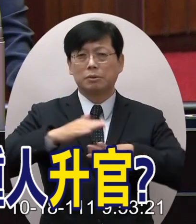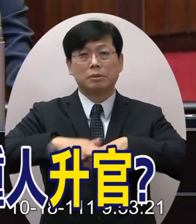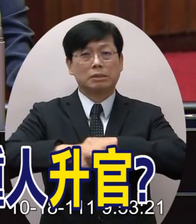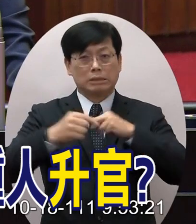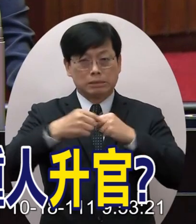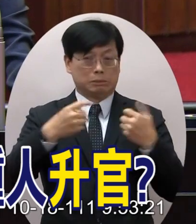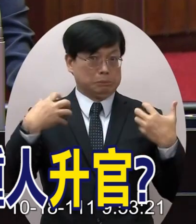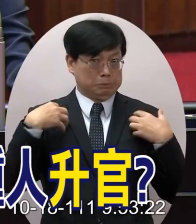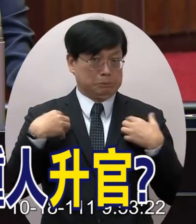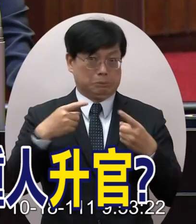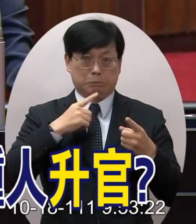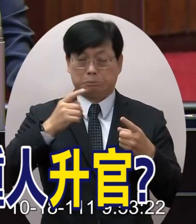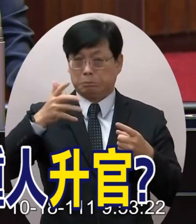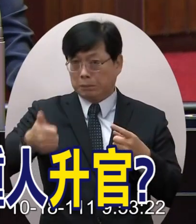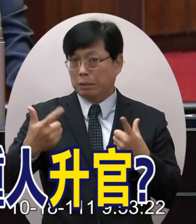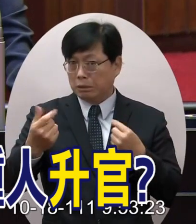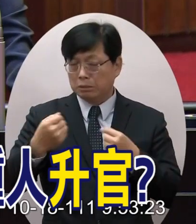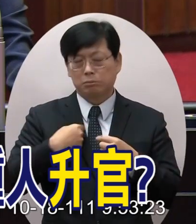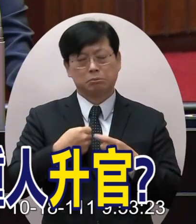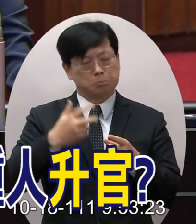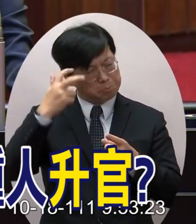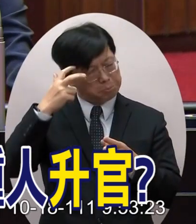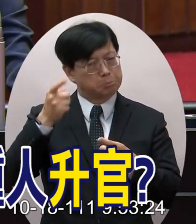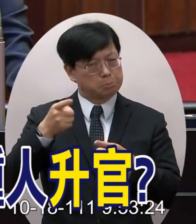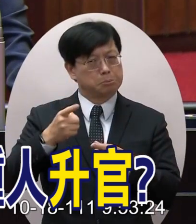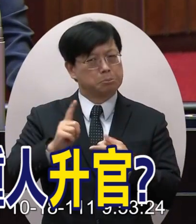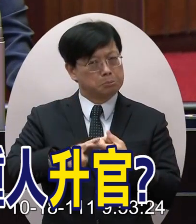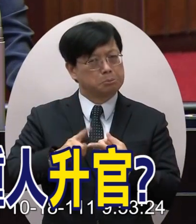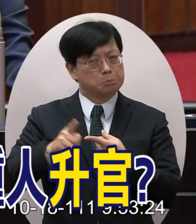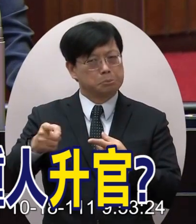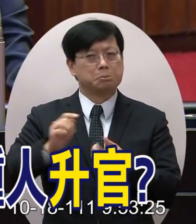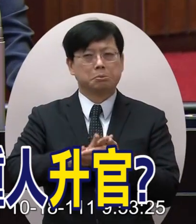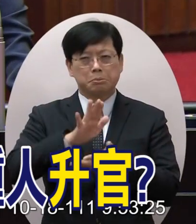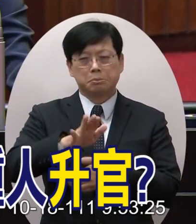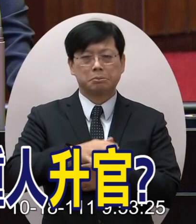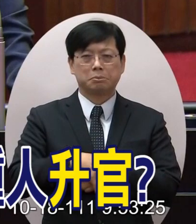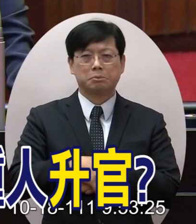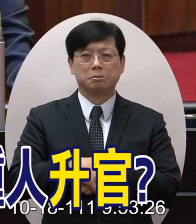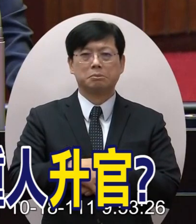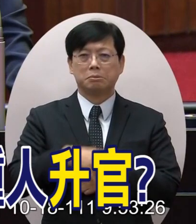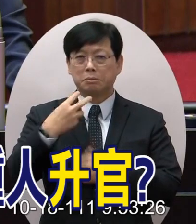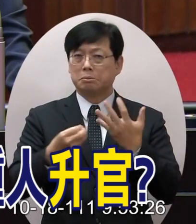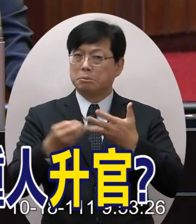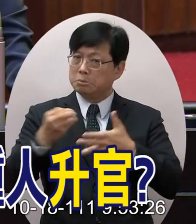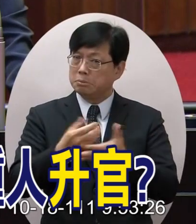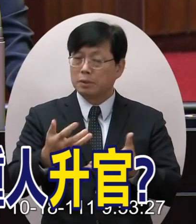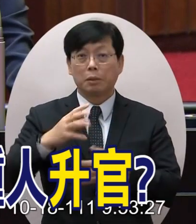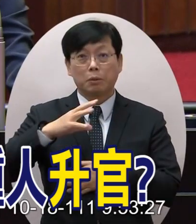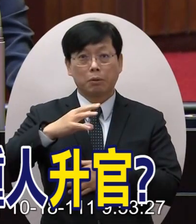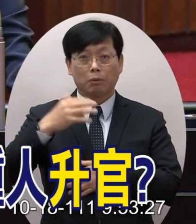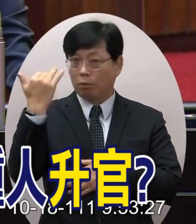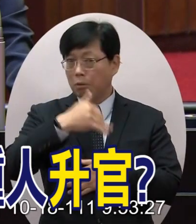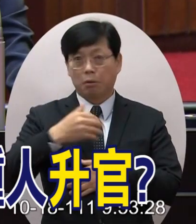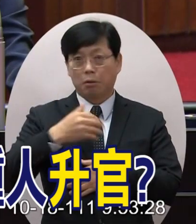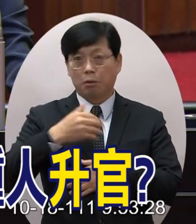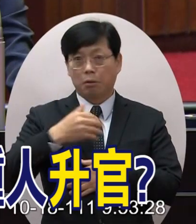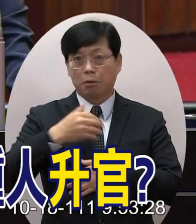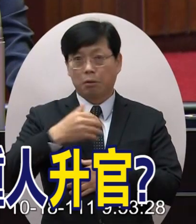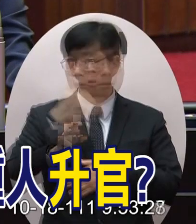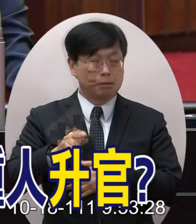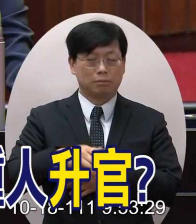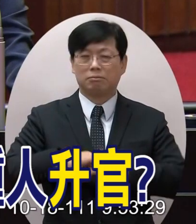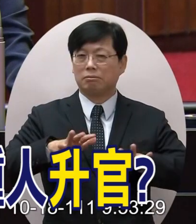金的操盘手，你还是要坚持他应该将来晋升吗？因为外面网传的是